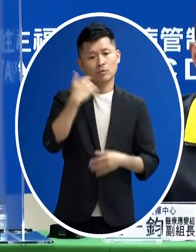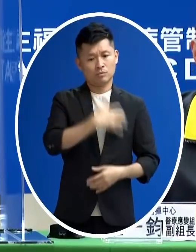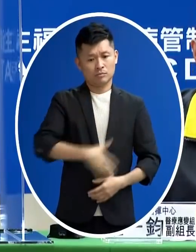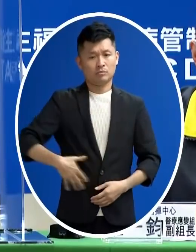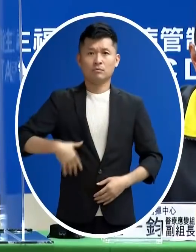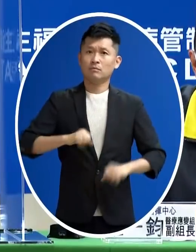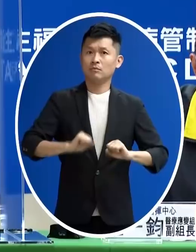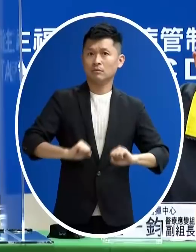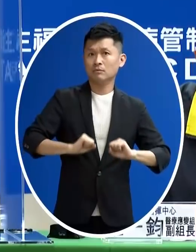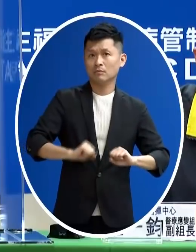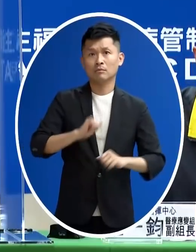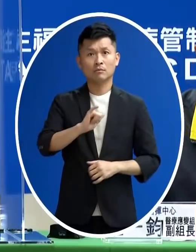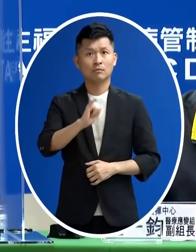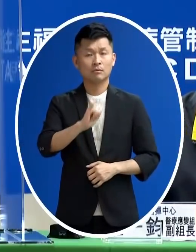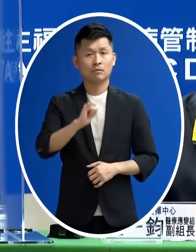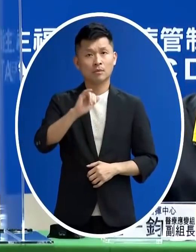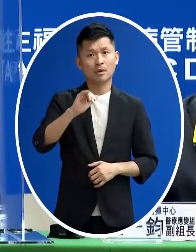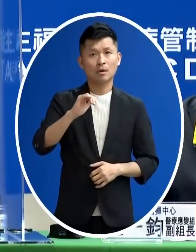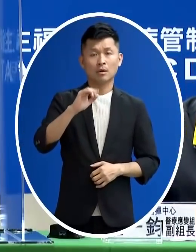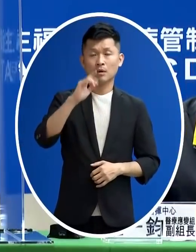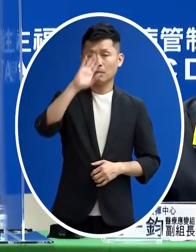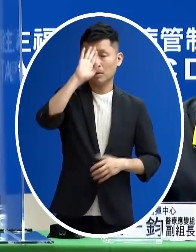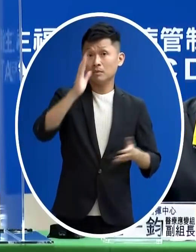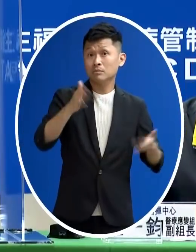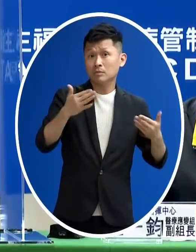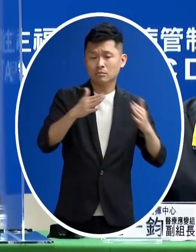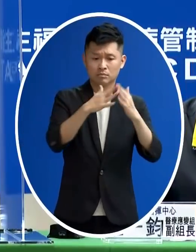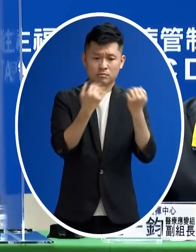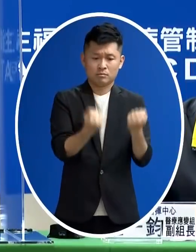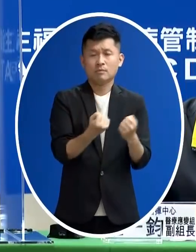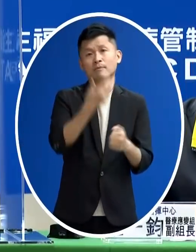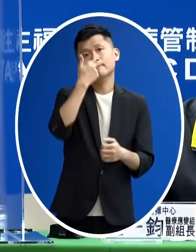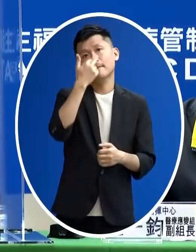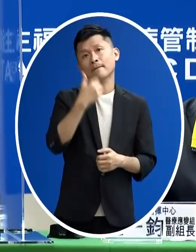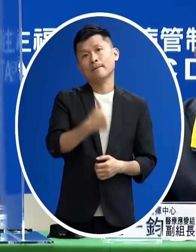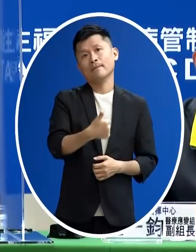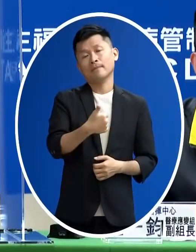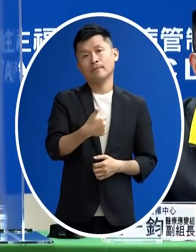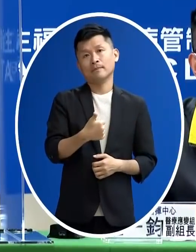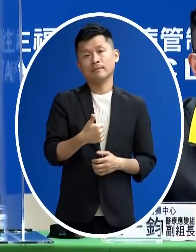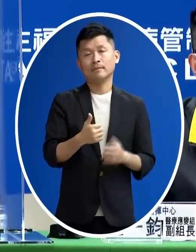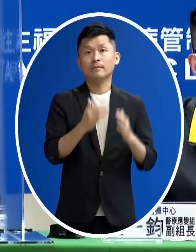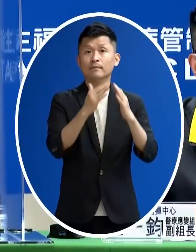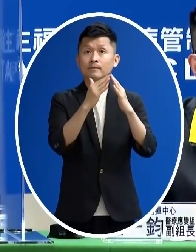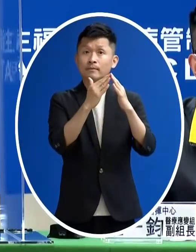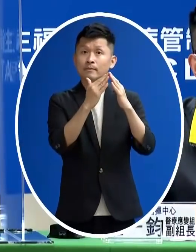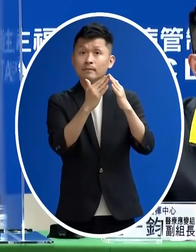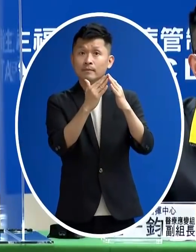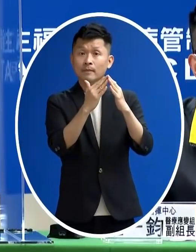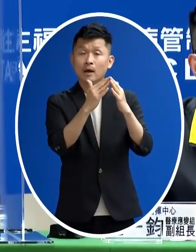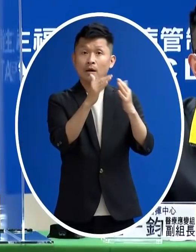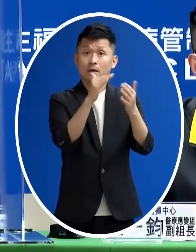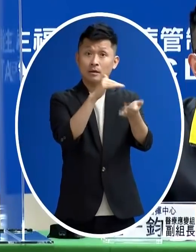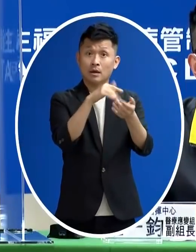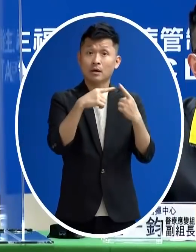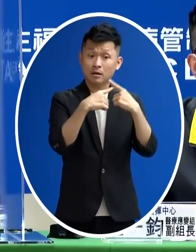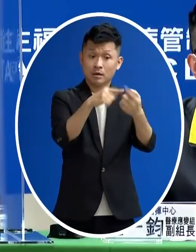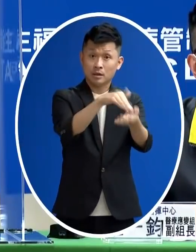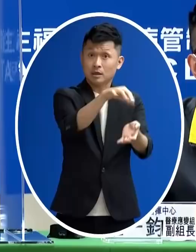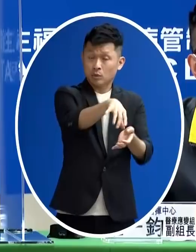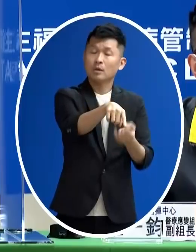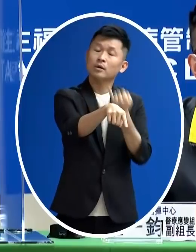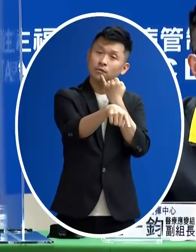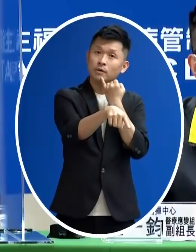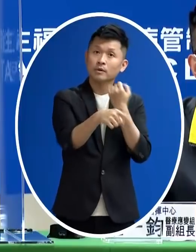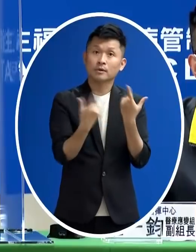体的情况，那无症状轻症，那在家里比较方便。哦，那可以选择，还是可以选择在医院，但是指的是